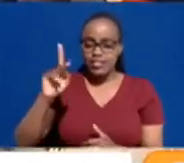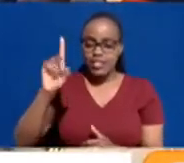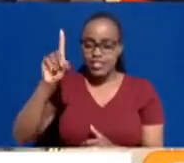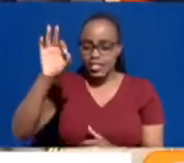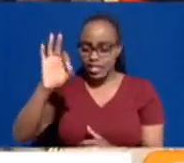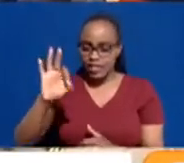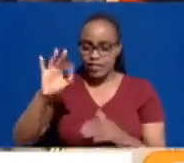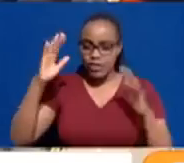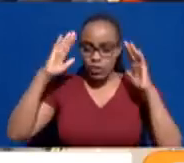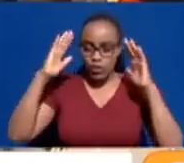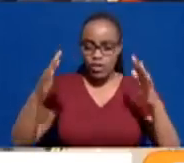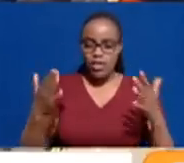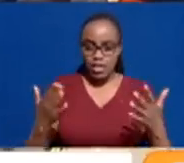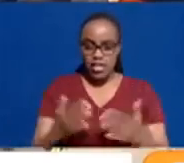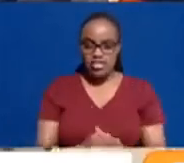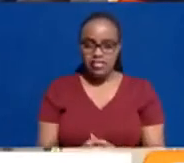KDF oye!